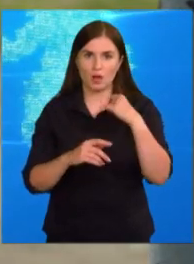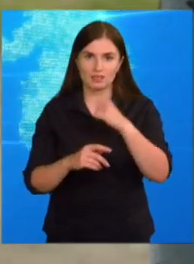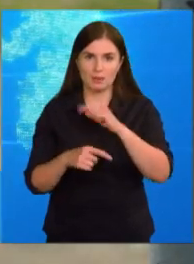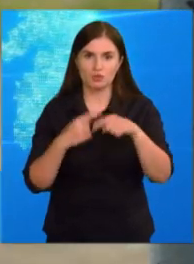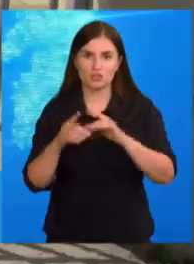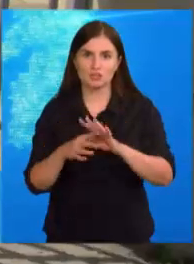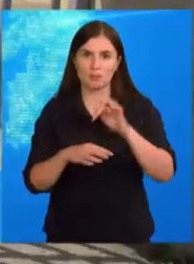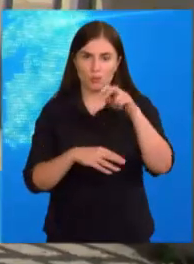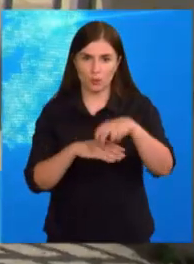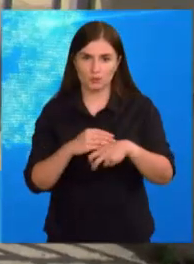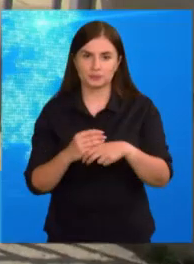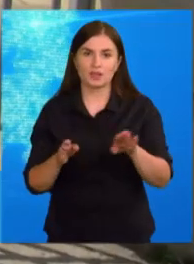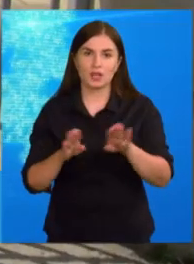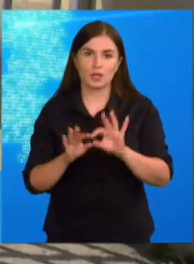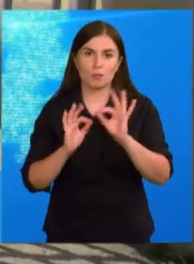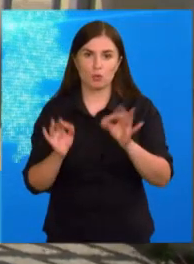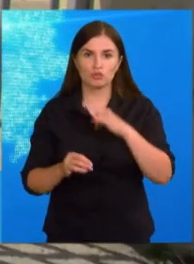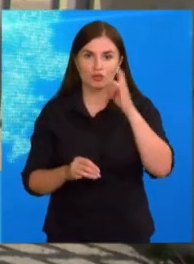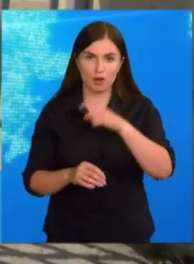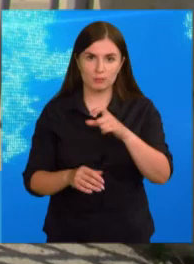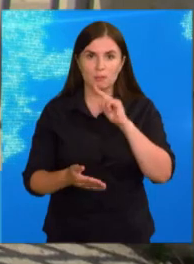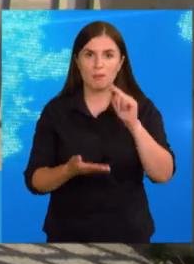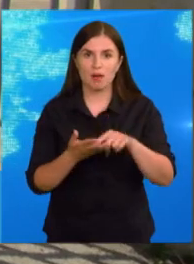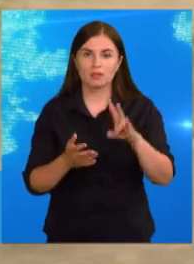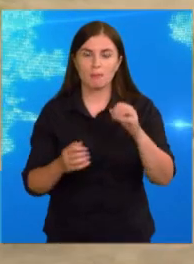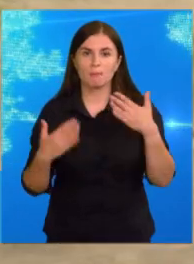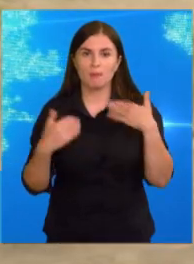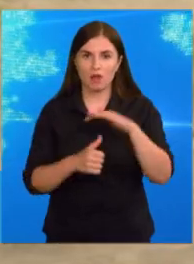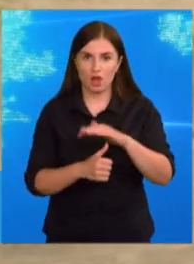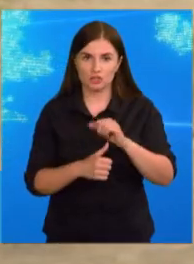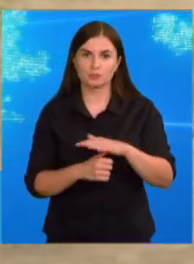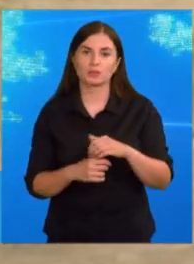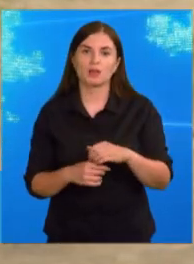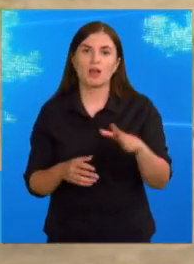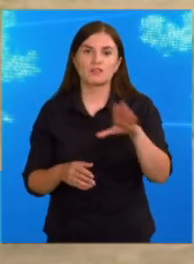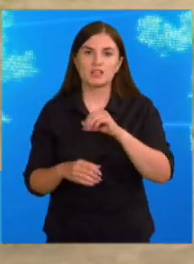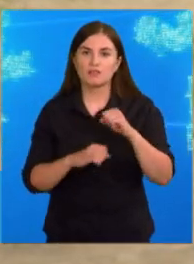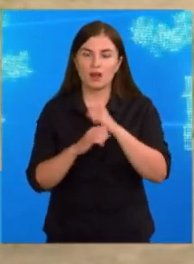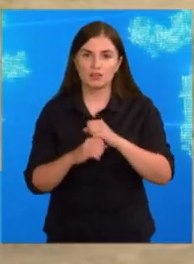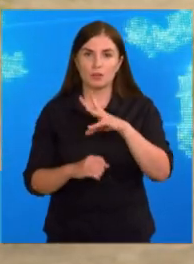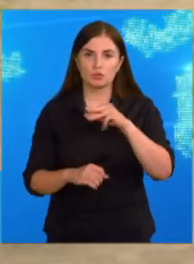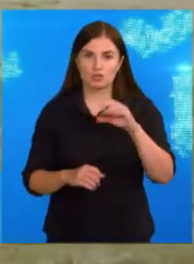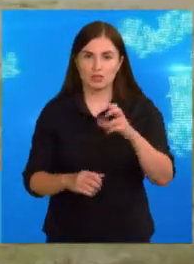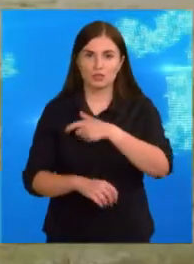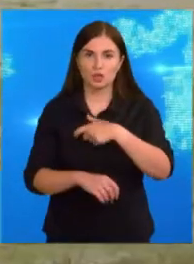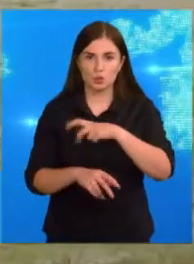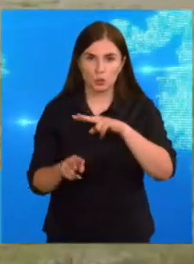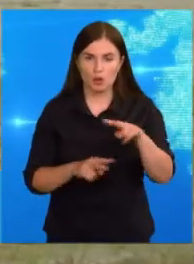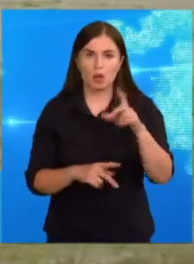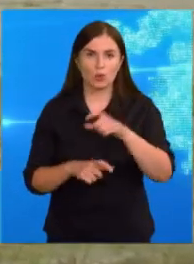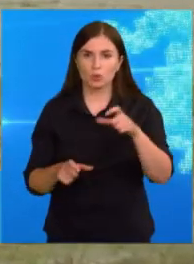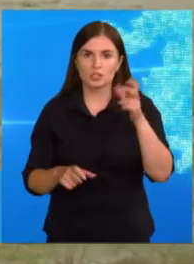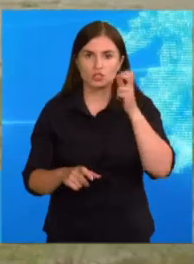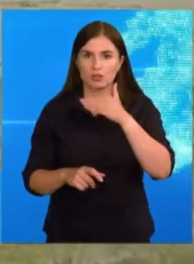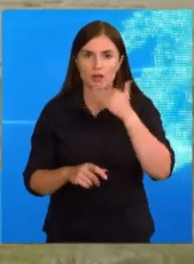перебираются. Таким образом, челябинцы пытались попасть на пляж. Сотрудники МЧС все выходные дежурили на озере Смолино. Но люди и слышать не хотят, что